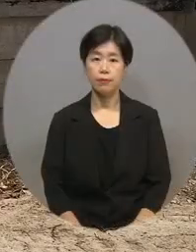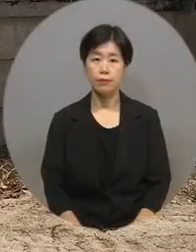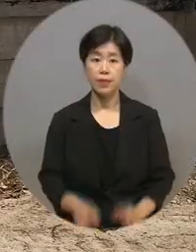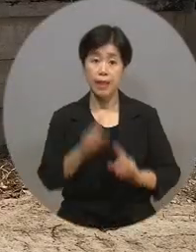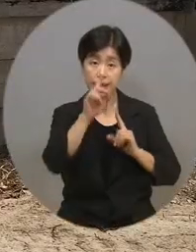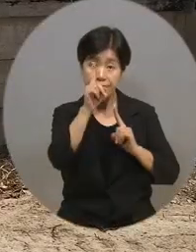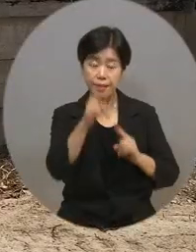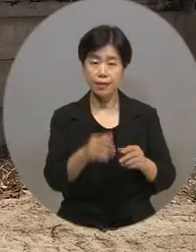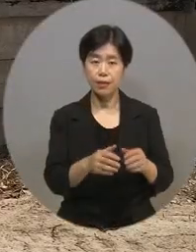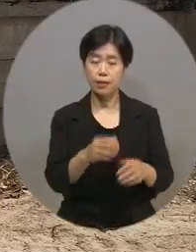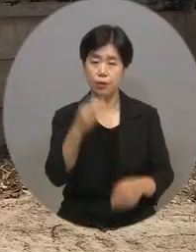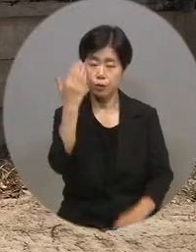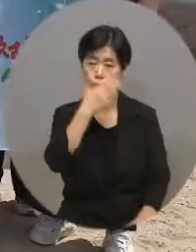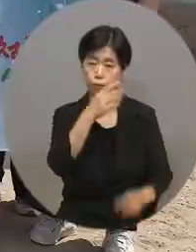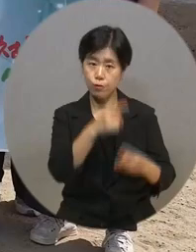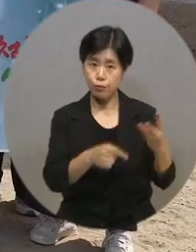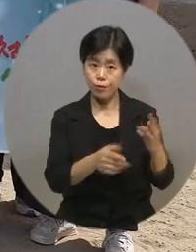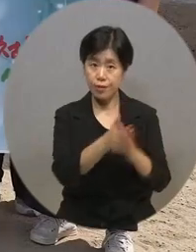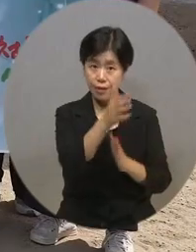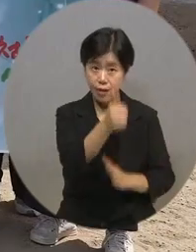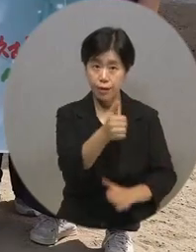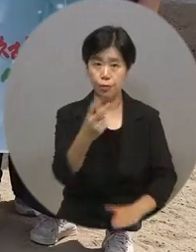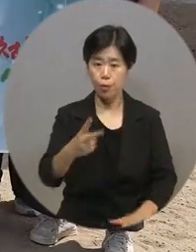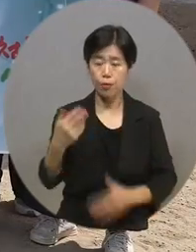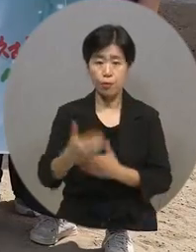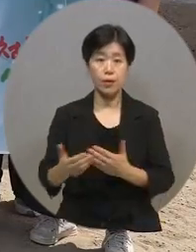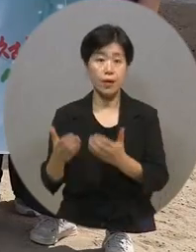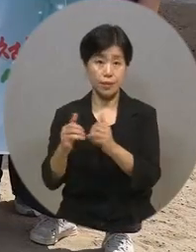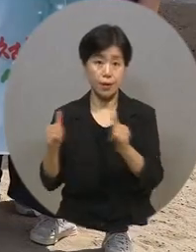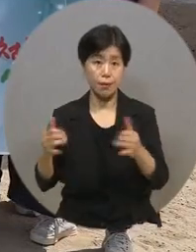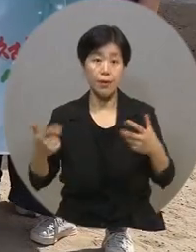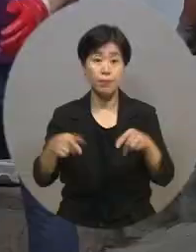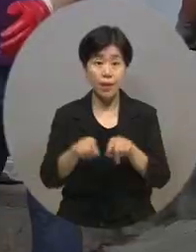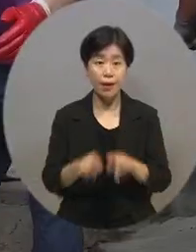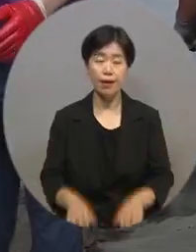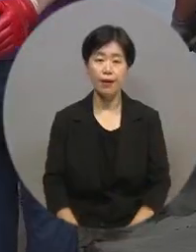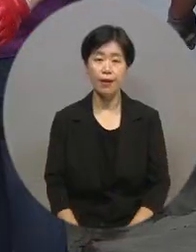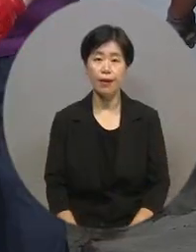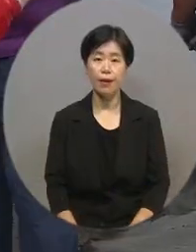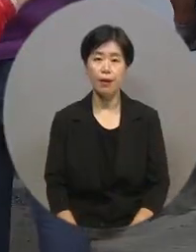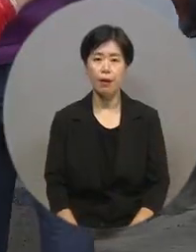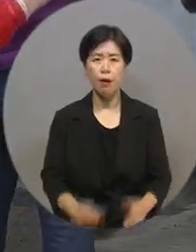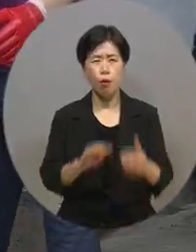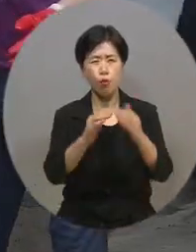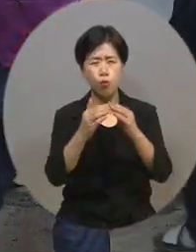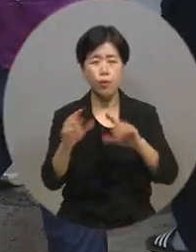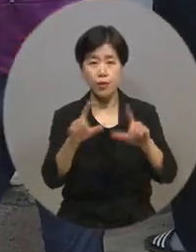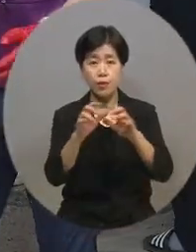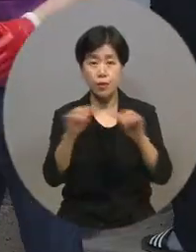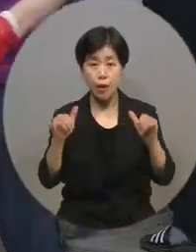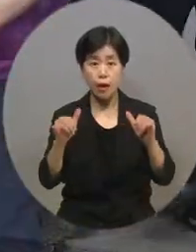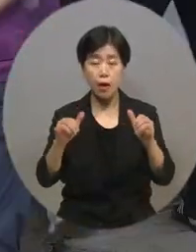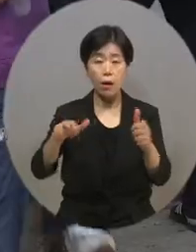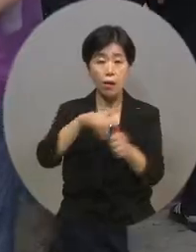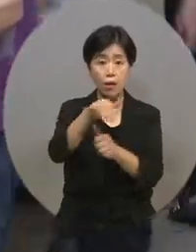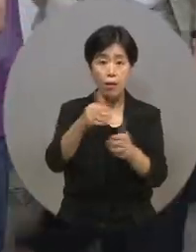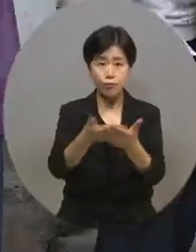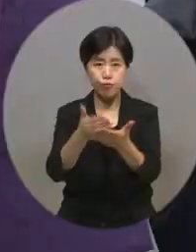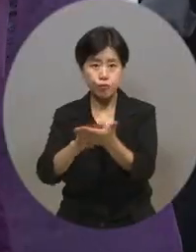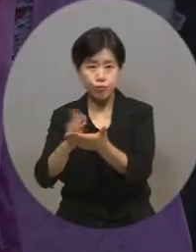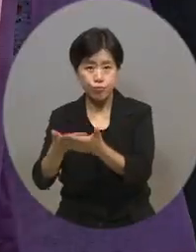이범석 청주시장과 봉사단은 9일 찾아가는 시장실의 일환으로 취약계층 주민의 주거환경 현장을